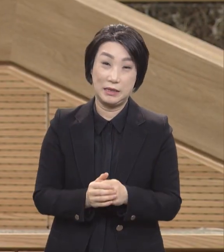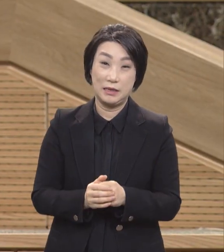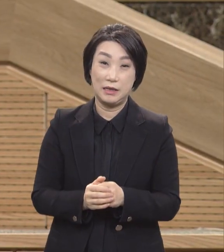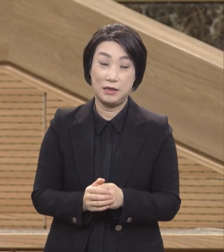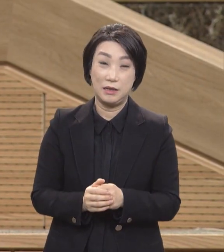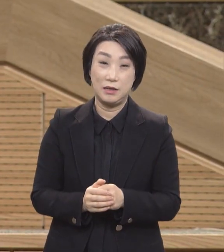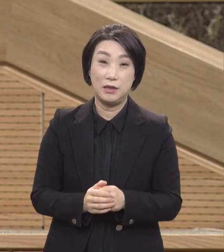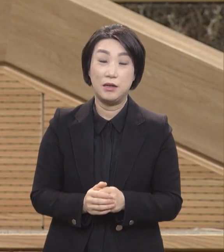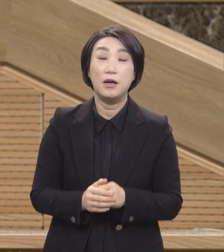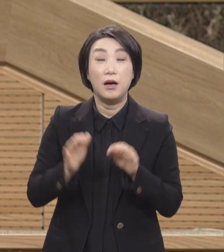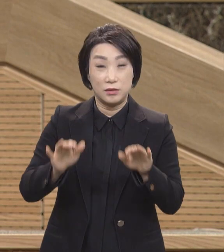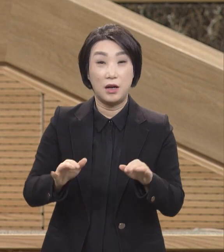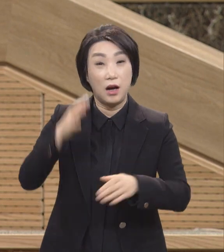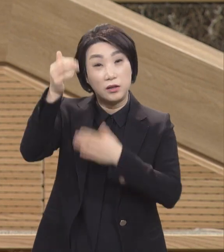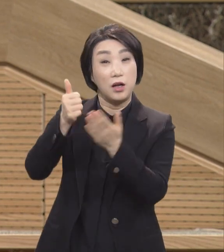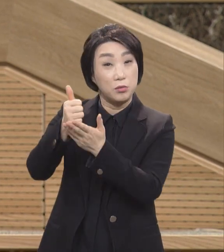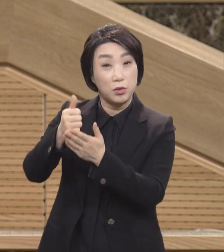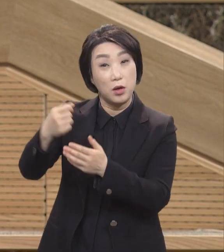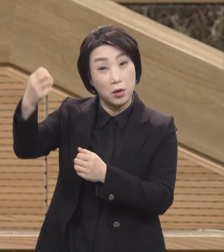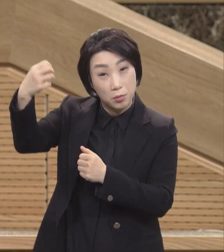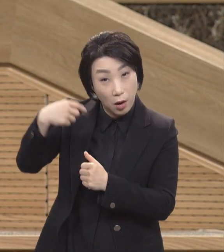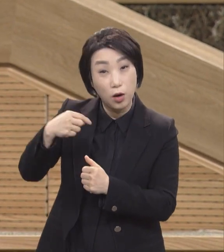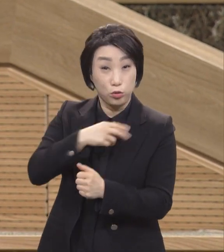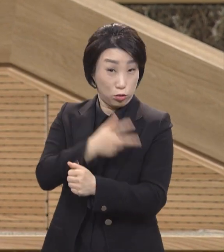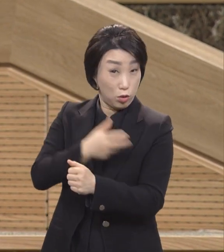하실 수 있는 자격이 있고